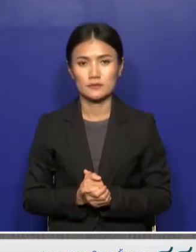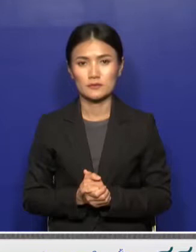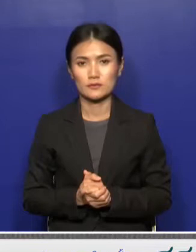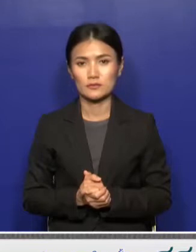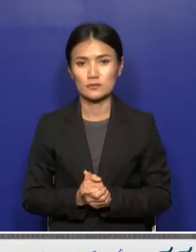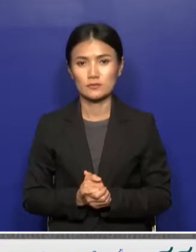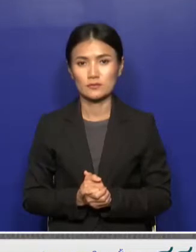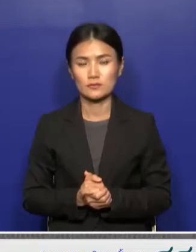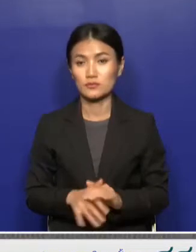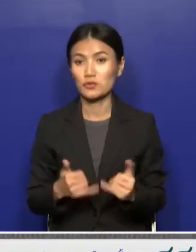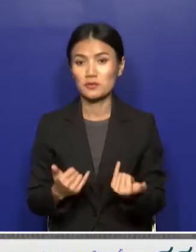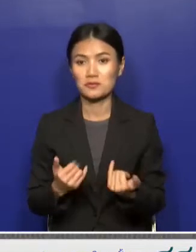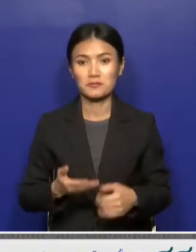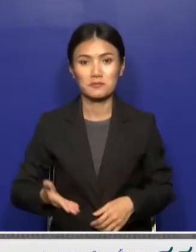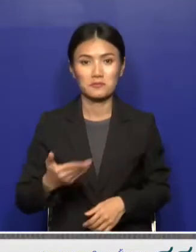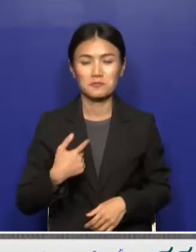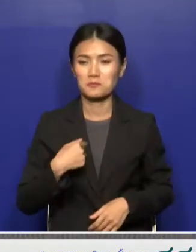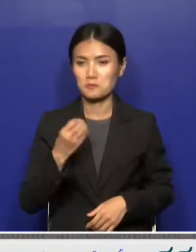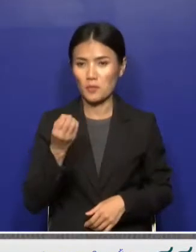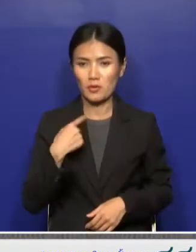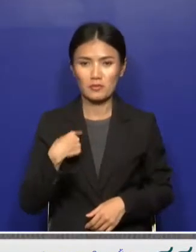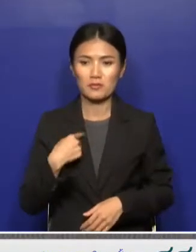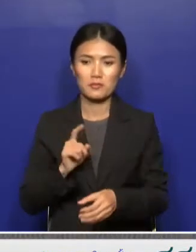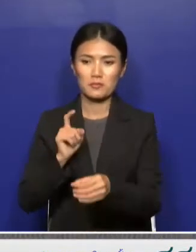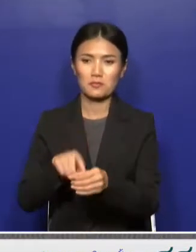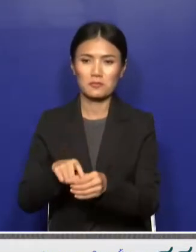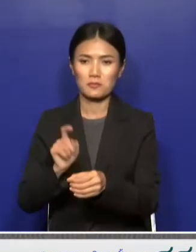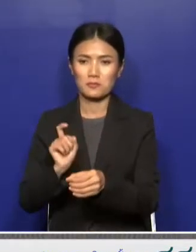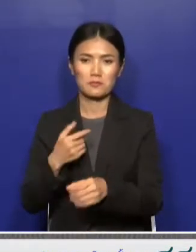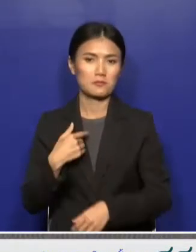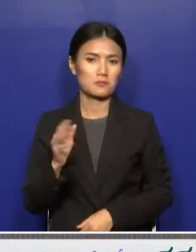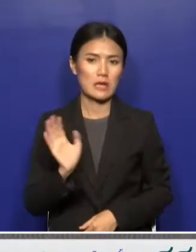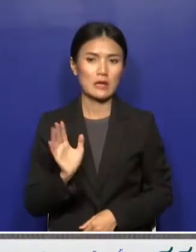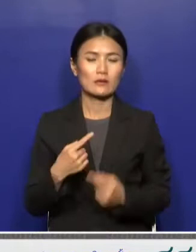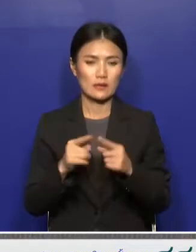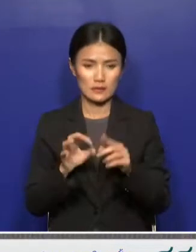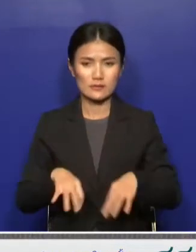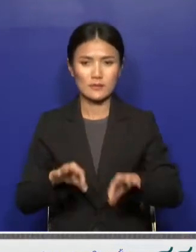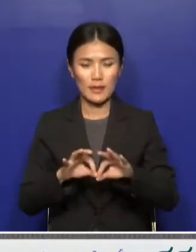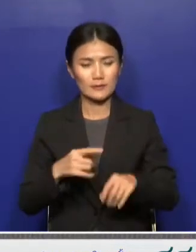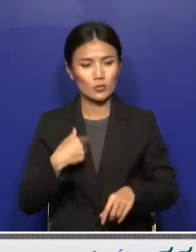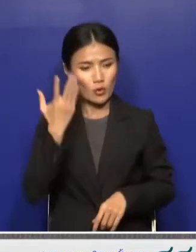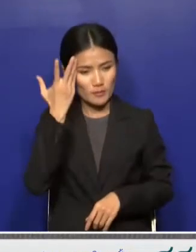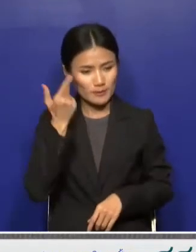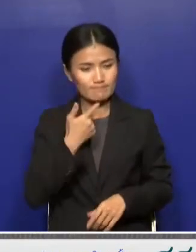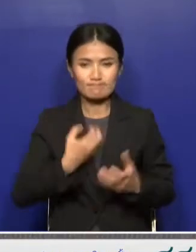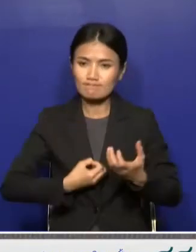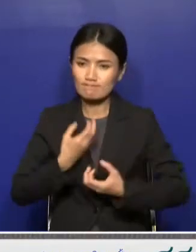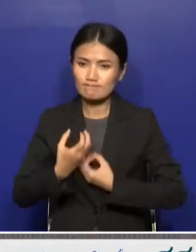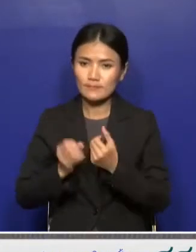รับว่าจะร่วมหรือไม่ร่วมนะครับแต่เป็นเวทีเราจะได้มีการระดมความคิดแล้วก็ต้องสังเกตไปนะ